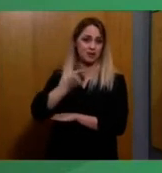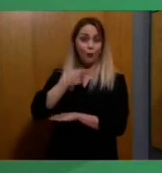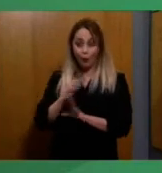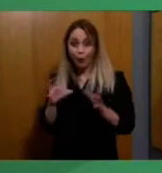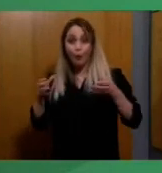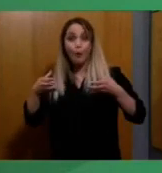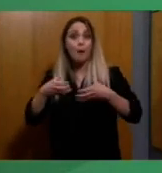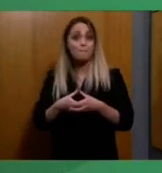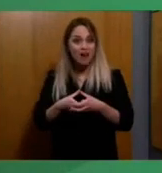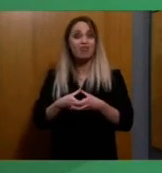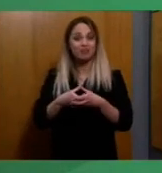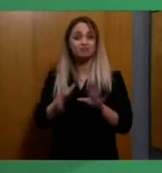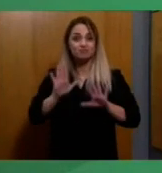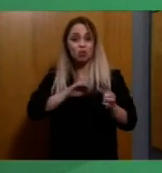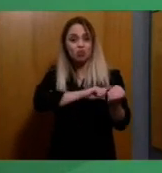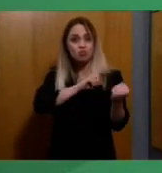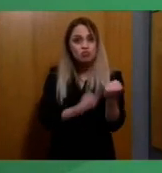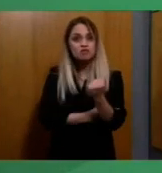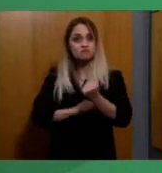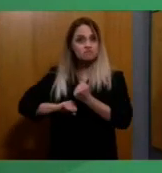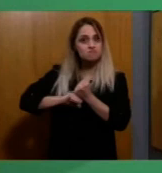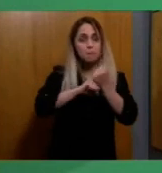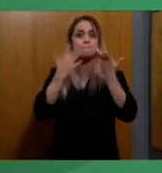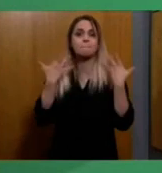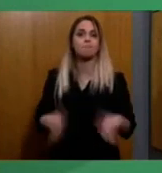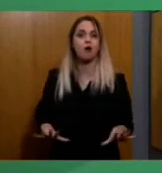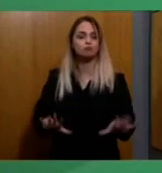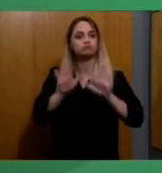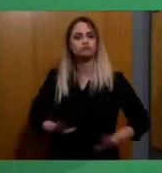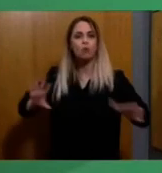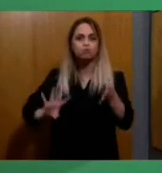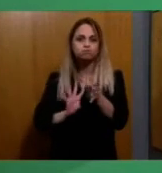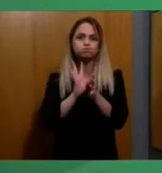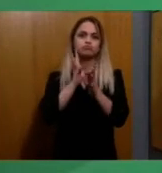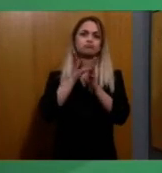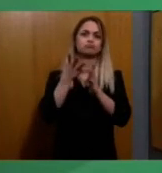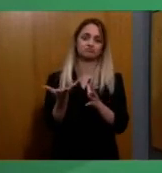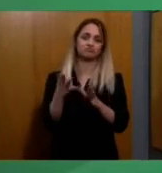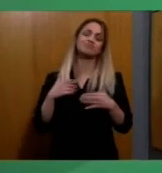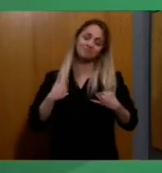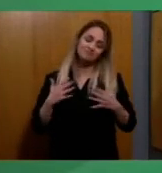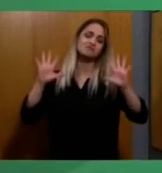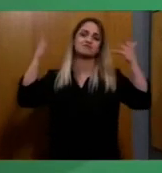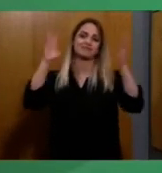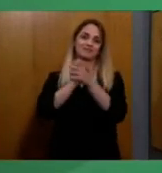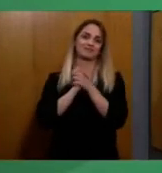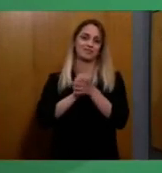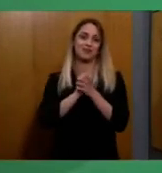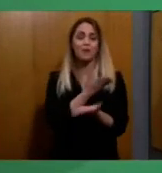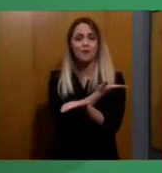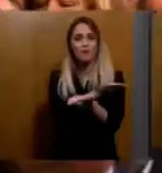ομάδα ενισχύθηκε και ανανεώθηκε. Γι' αυτό αξίζουν συγχαρητήρια σε όλες και σε όλους